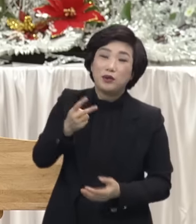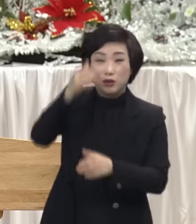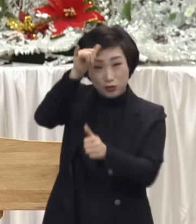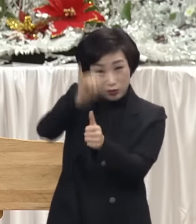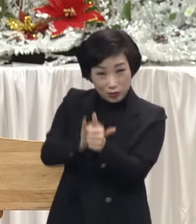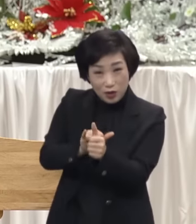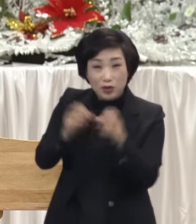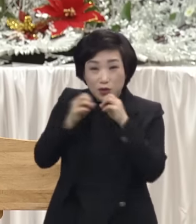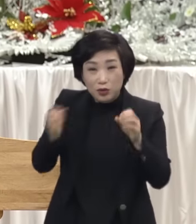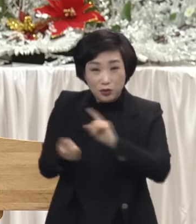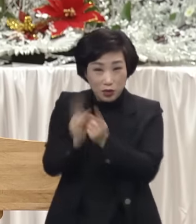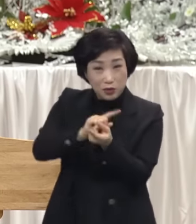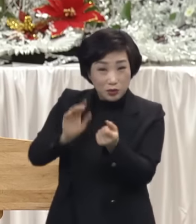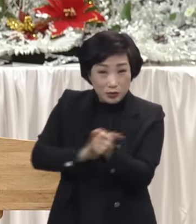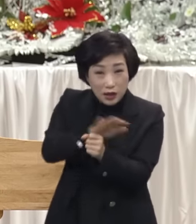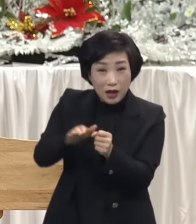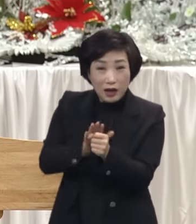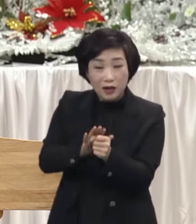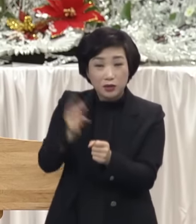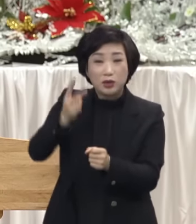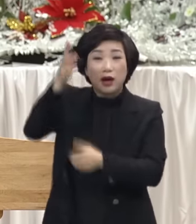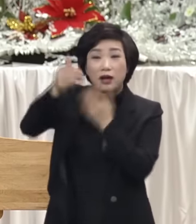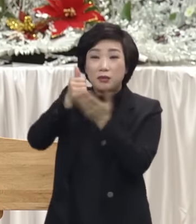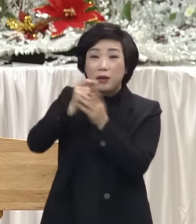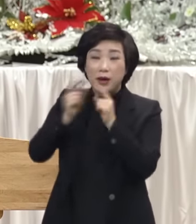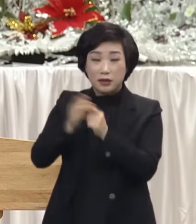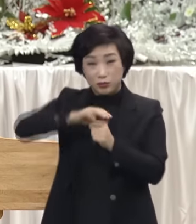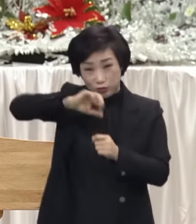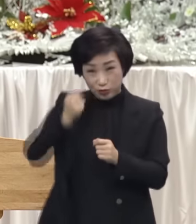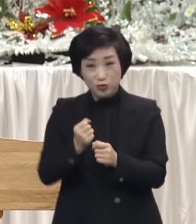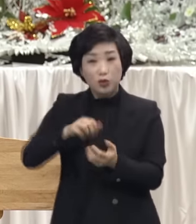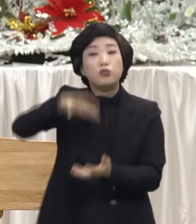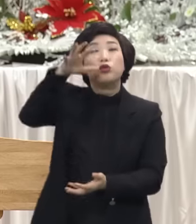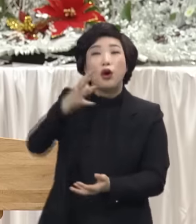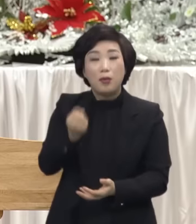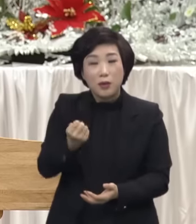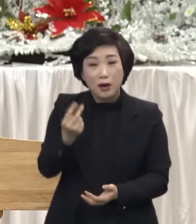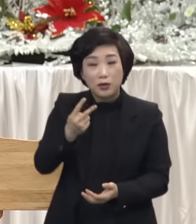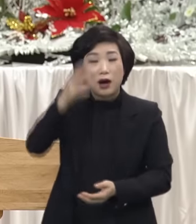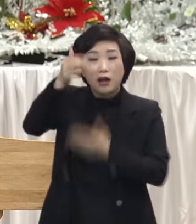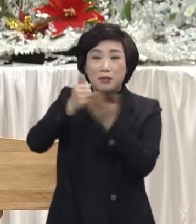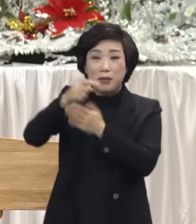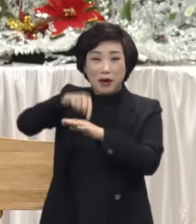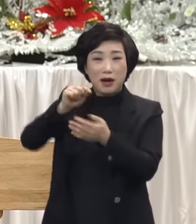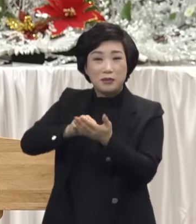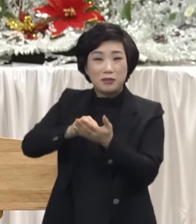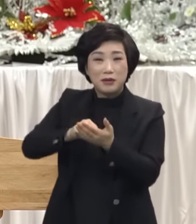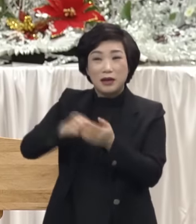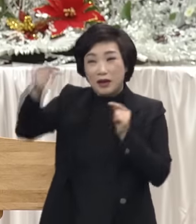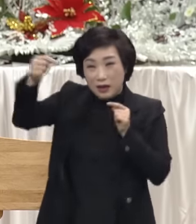전도하며 서로 사랑하며 하나님 말씀에 절대 복종하며 하나님 마음을